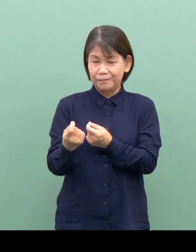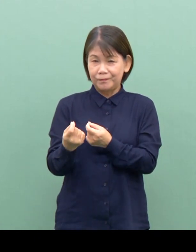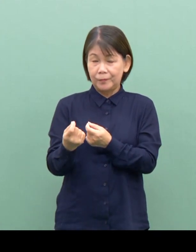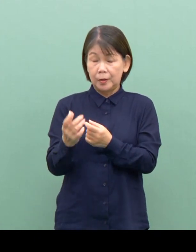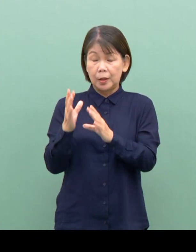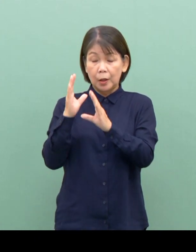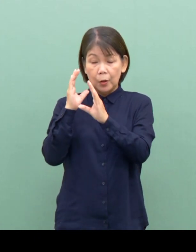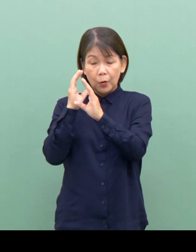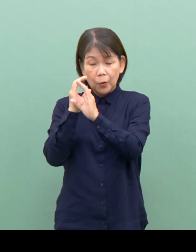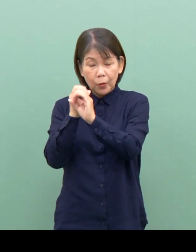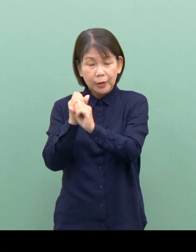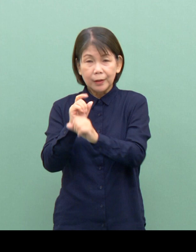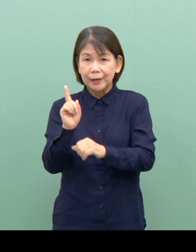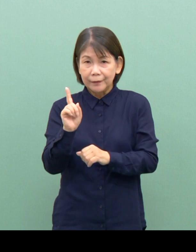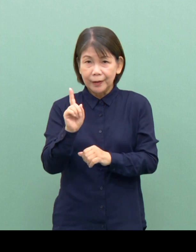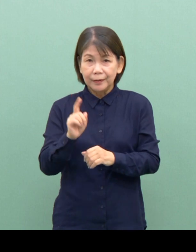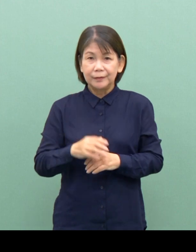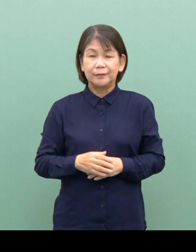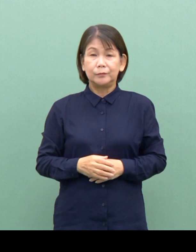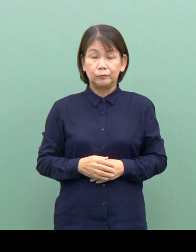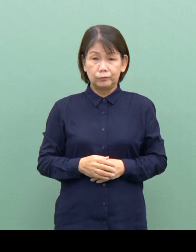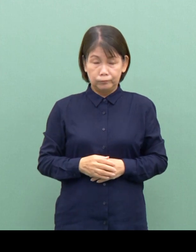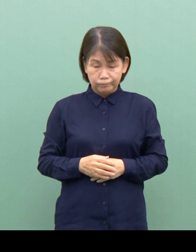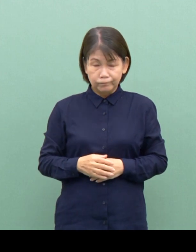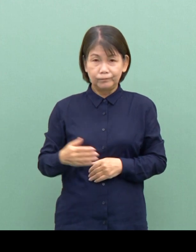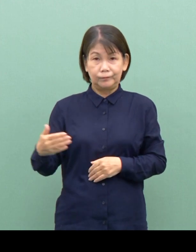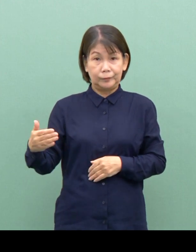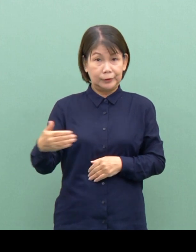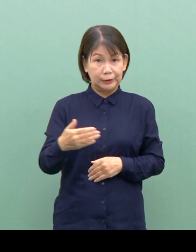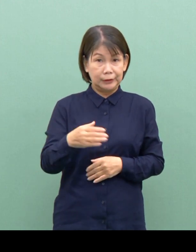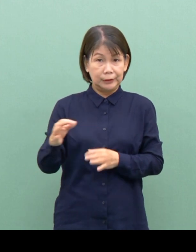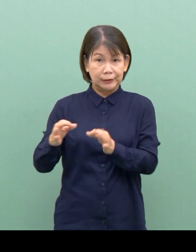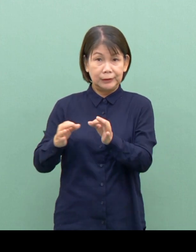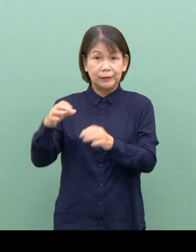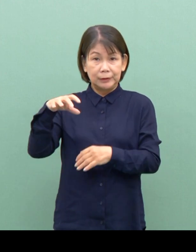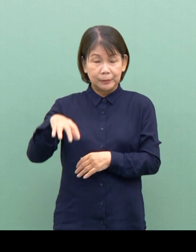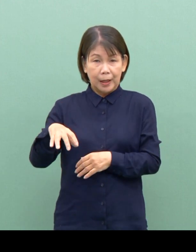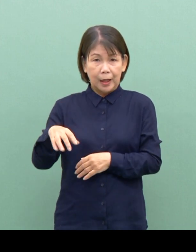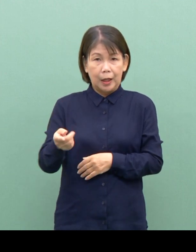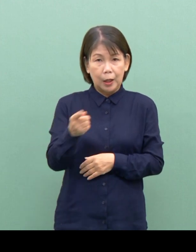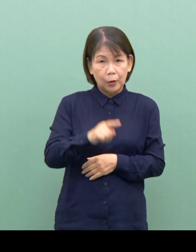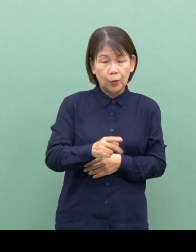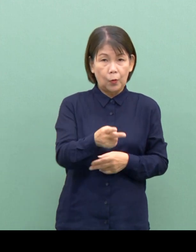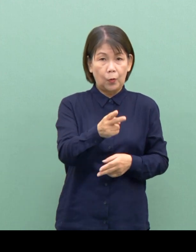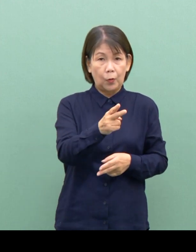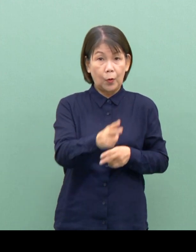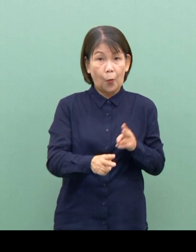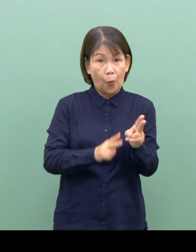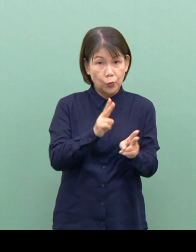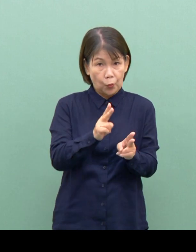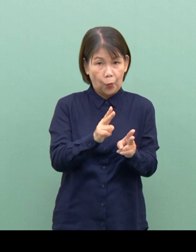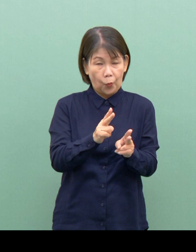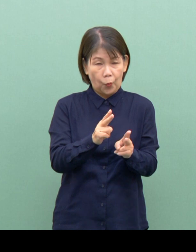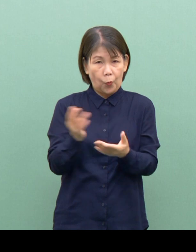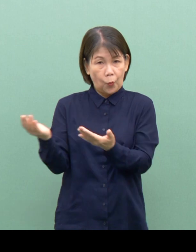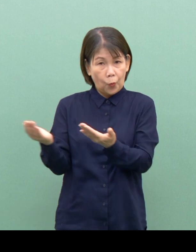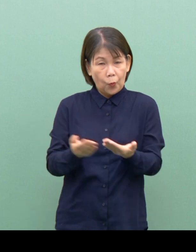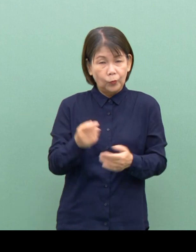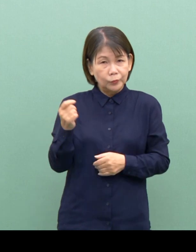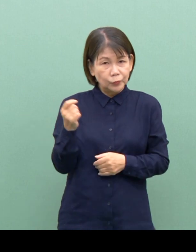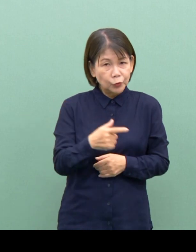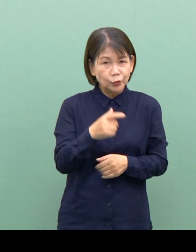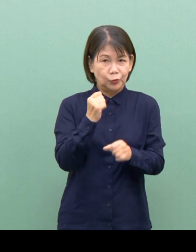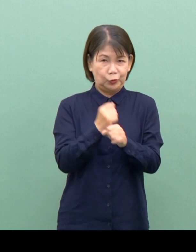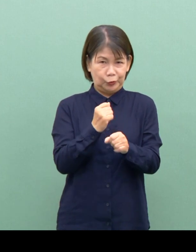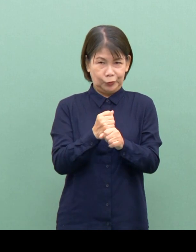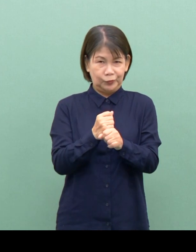ジフライのこだわりを教えてください。 うちのアジフライは魚市場に隣接する加工場で、水揚げ後すぐに加工し